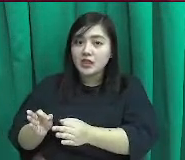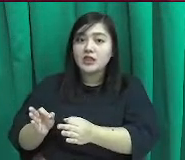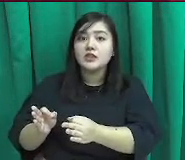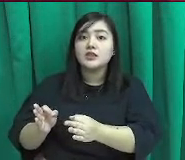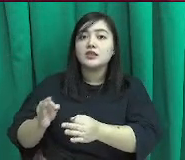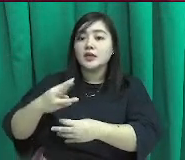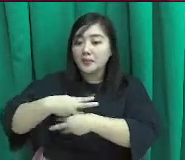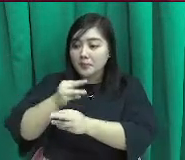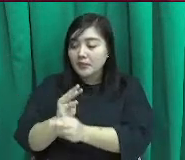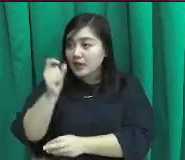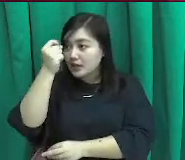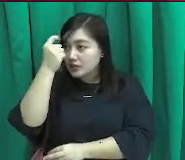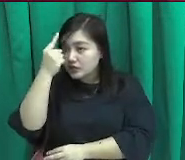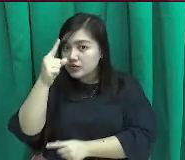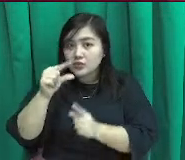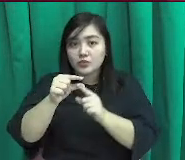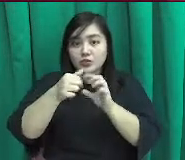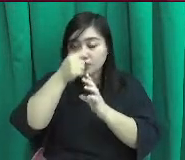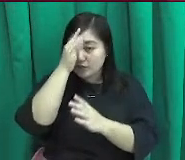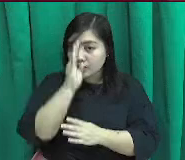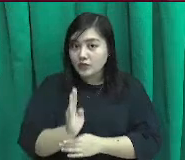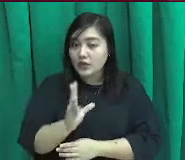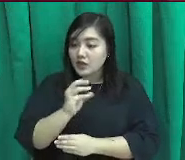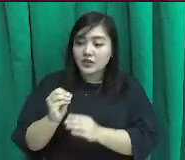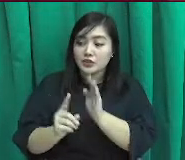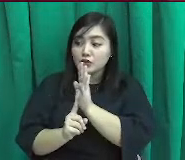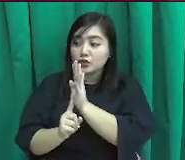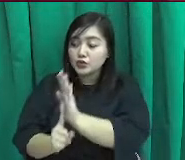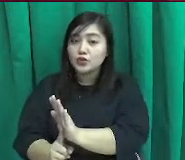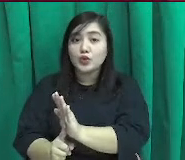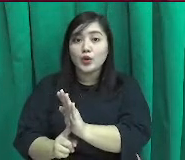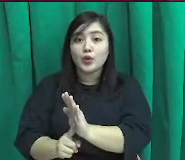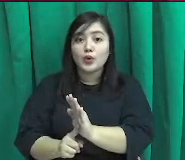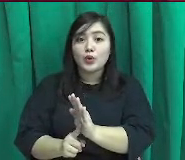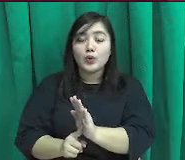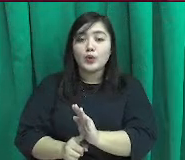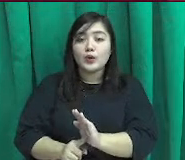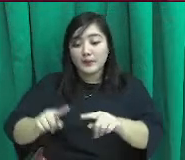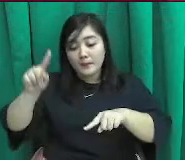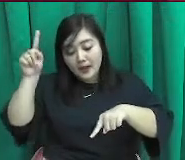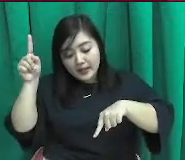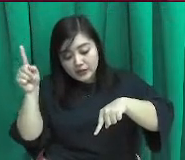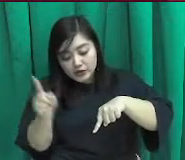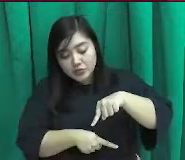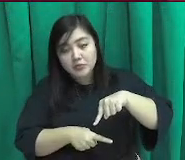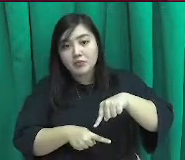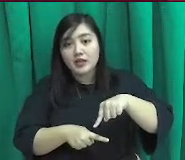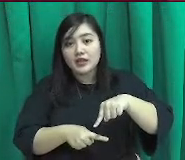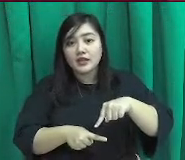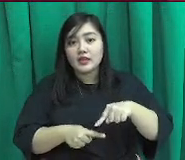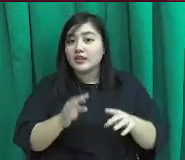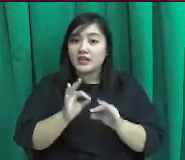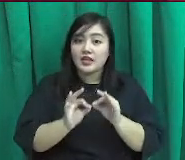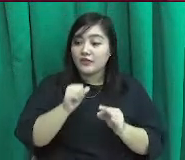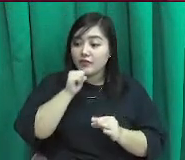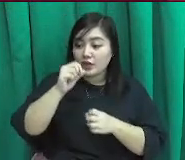pwede maging consequences doon sa issue na yun. Mm-hmm. But yun na nga, sir,